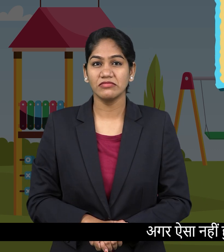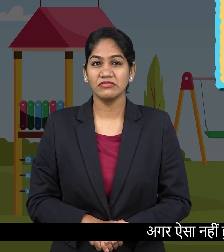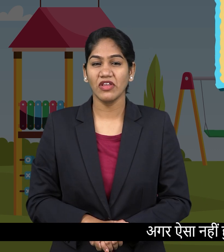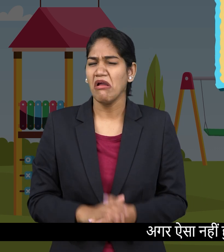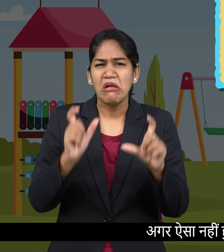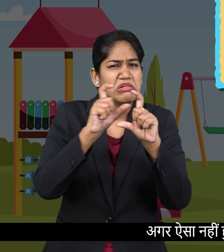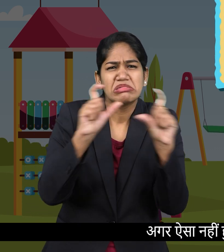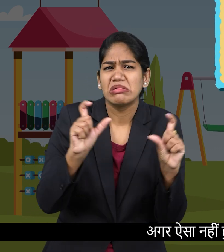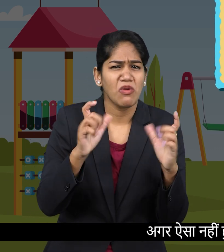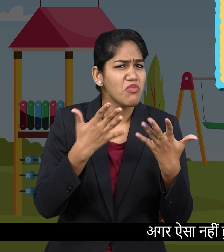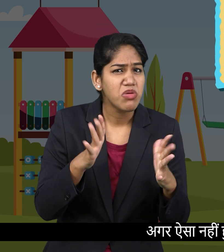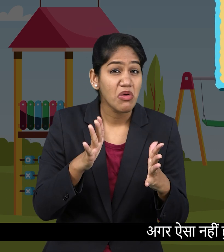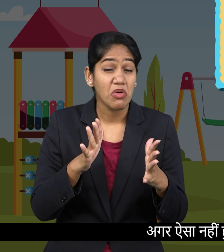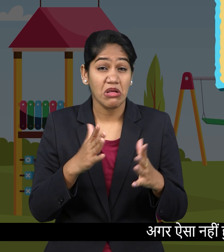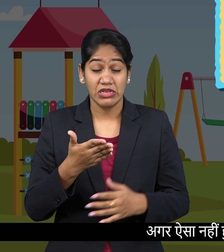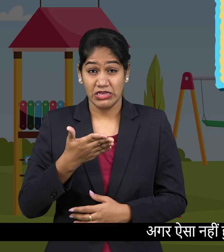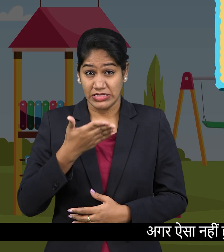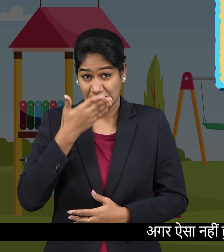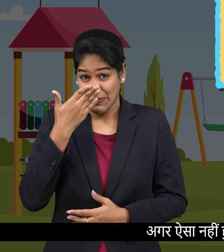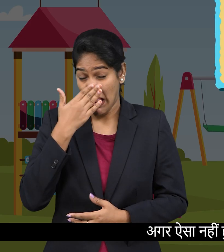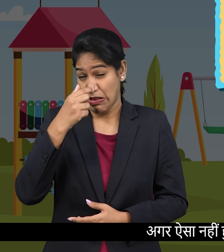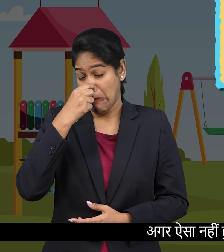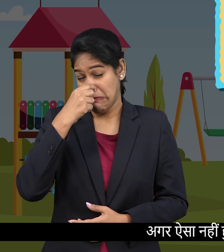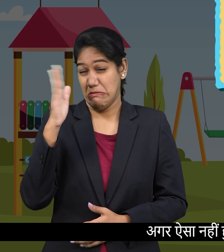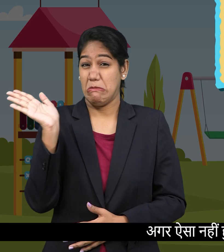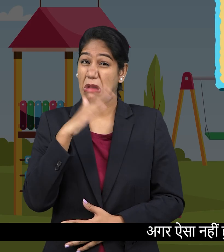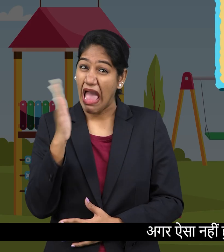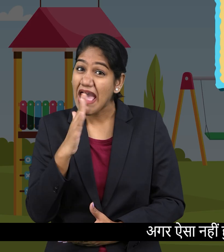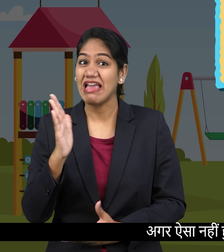अगर ऐसा नहीं हुआ तो हमें दुर्गंध आ सकती है।